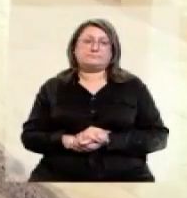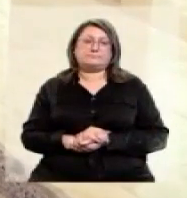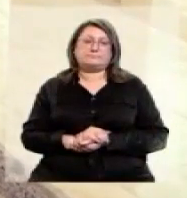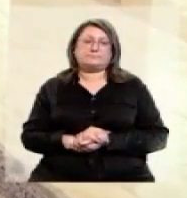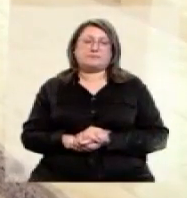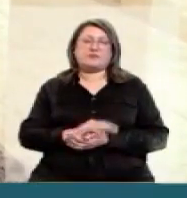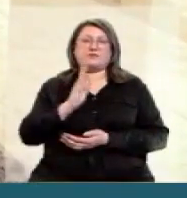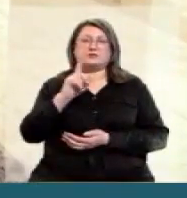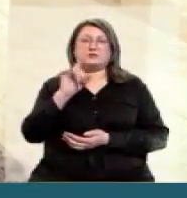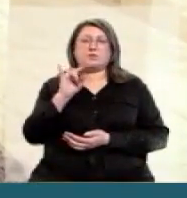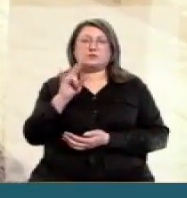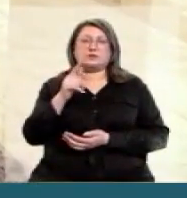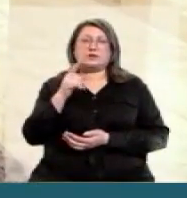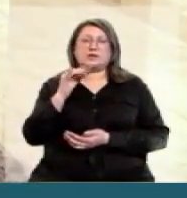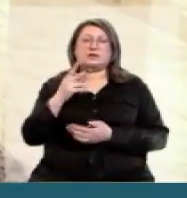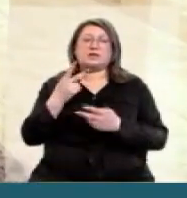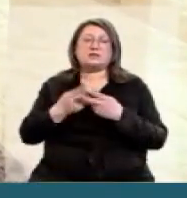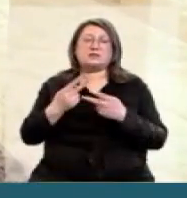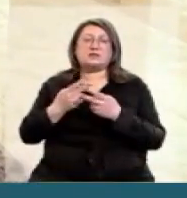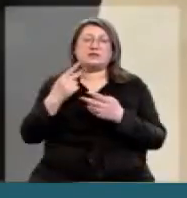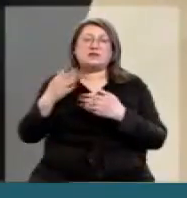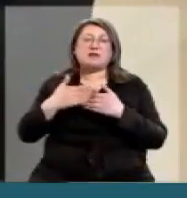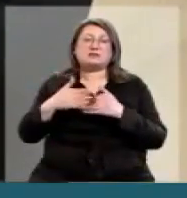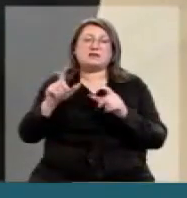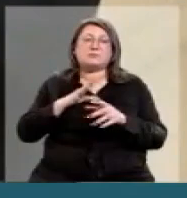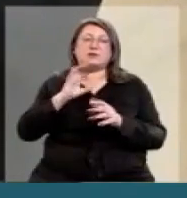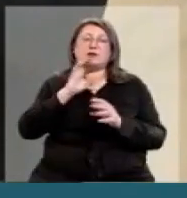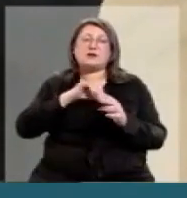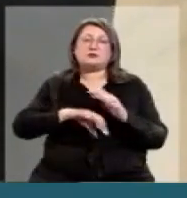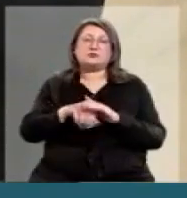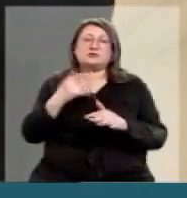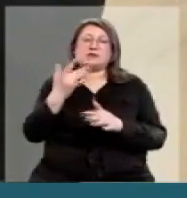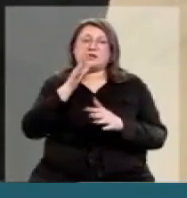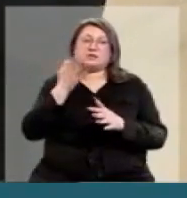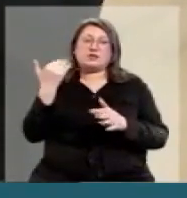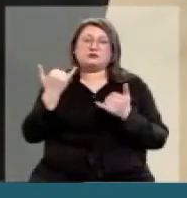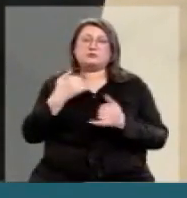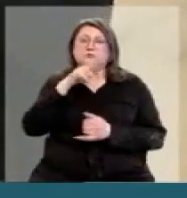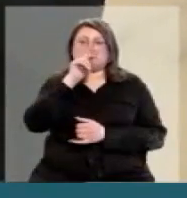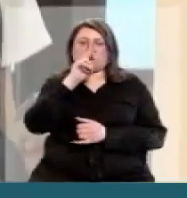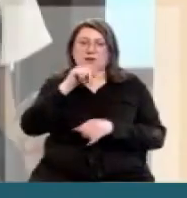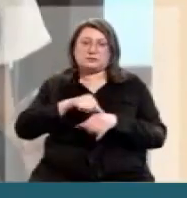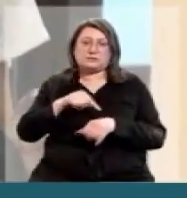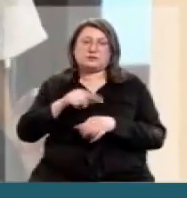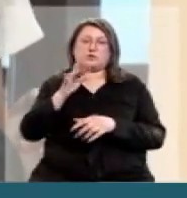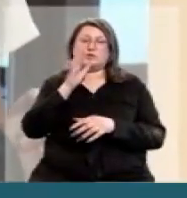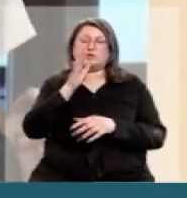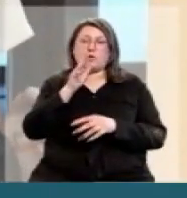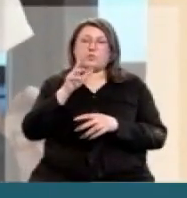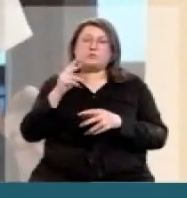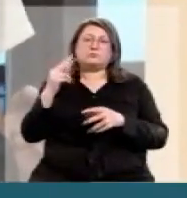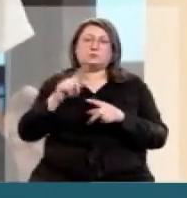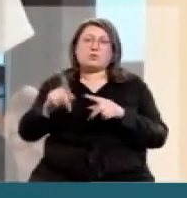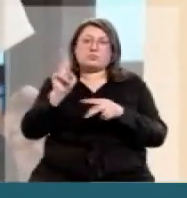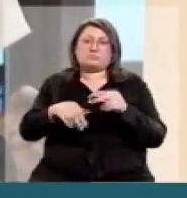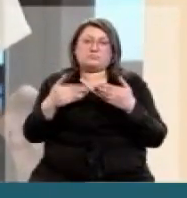Владислав Зонингрин жазасын өтеуші. Осыдан бірнеше жыл бұрын ұрлық жасап, бүгінде сол әрекет үшін қатты өкінетін айтады. Жазасын өтеу